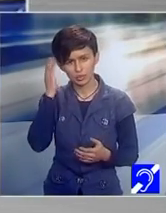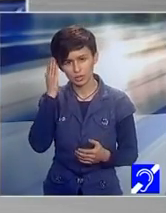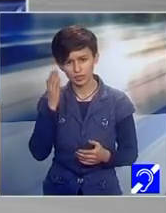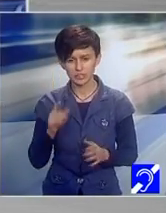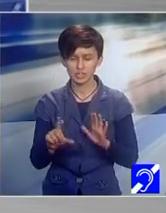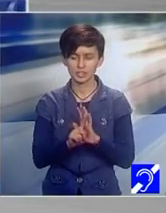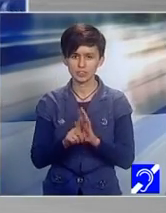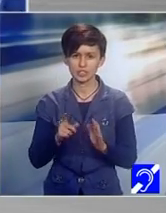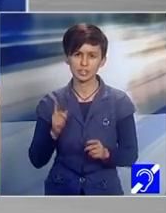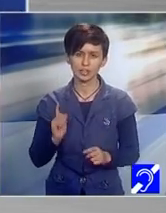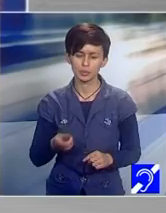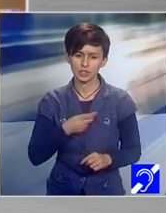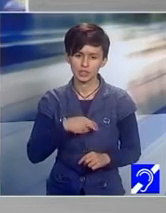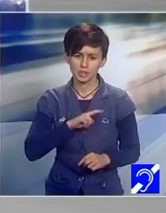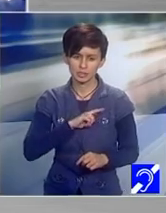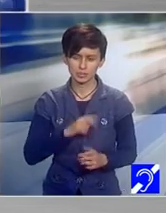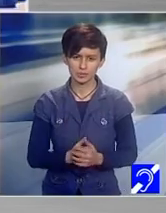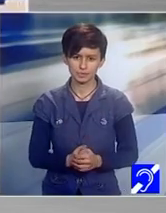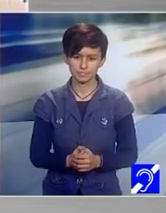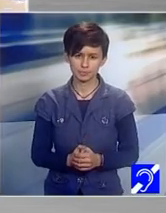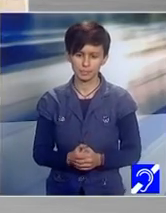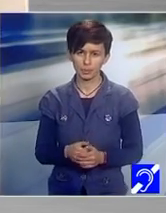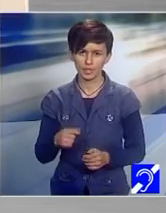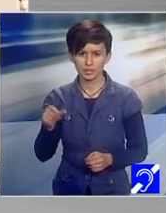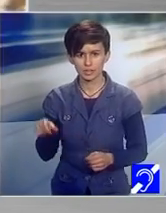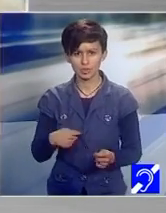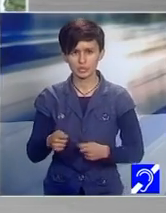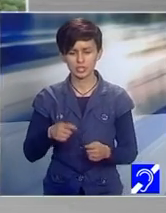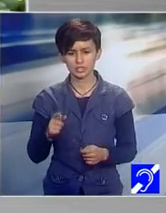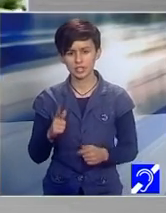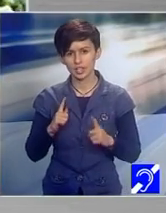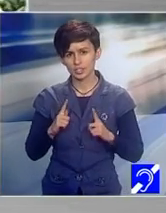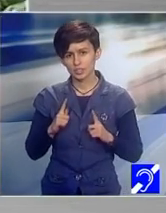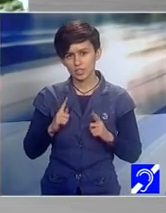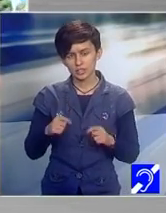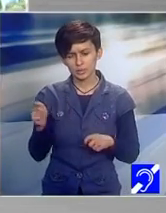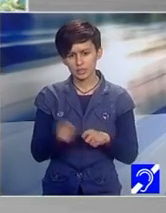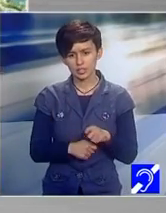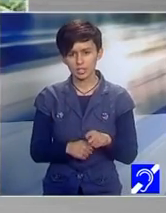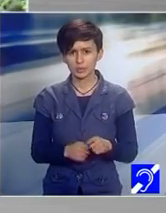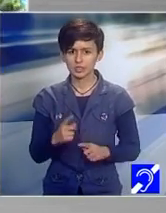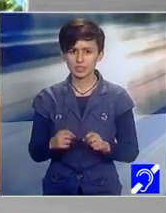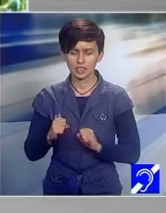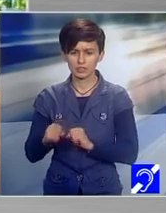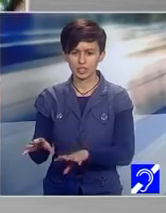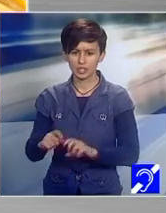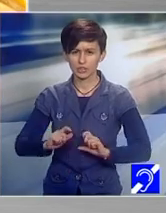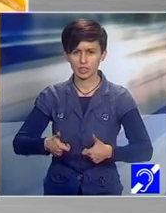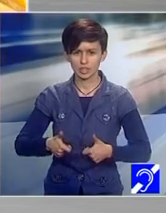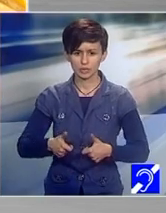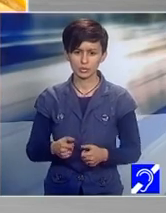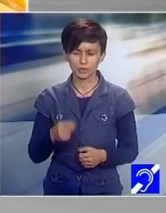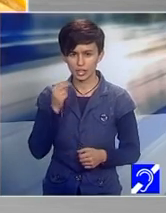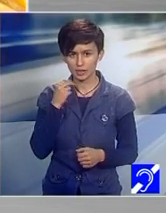responsabil. Legea își așteaptă încă normele de aplicare, însă comercianții știu că îi așteaptă amenzi usturătoare dacă vor arunca la gunoi produsele expirate. Sunt